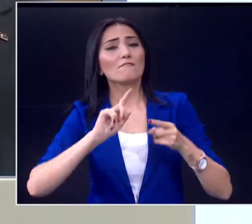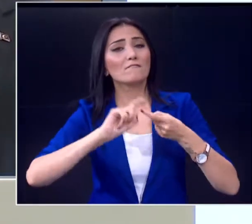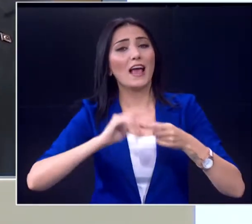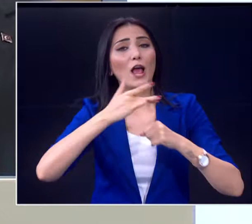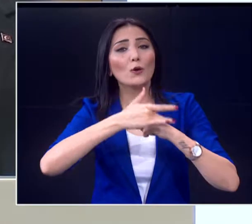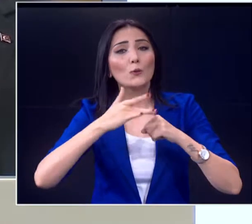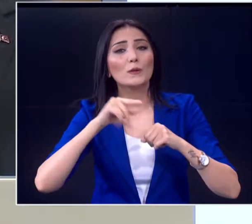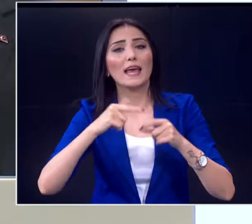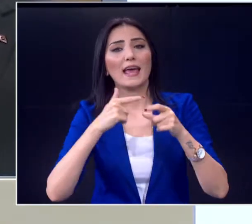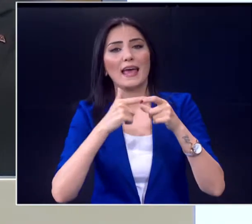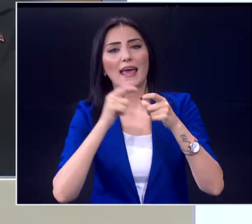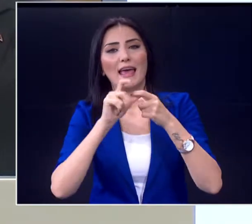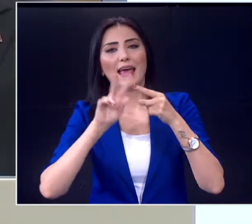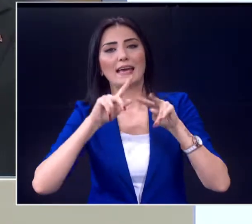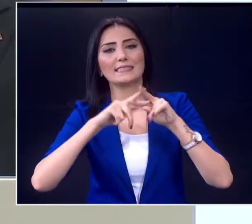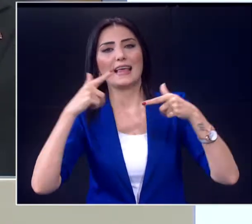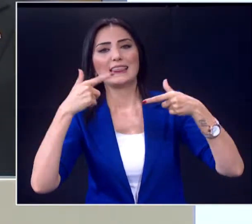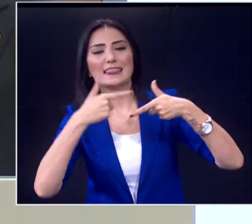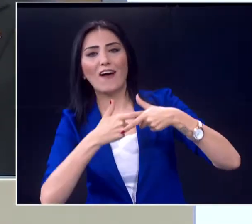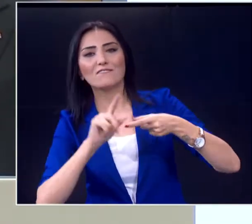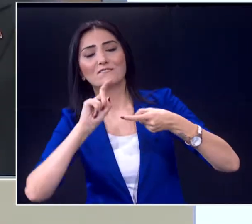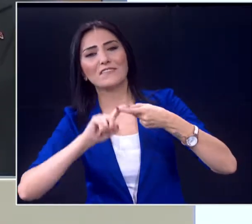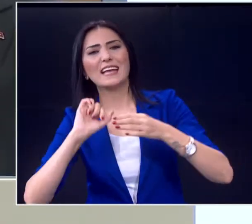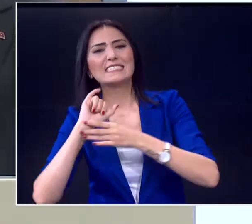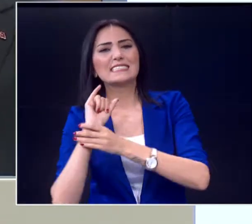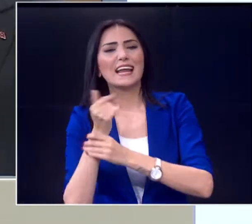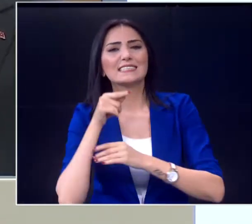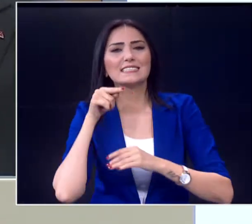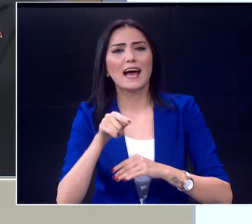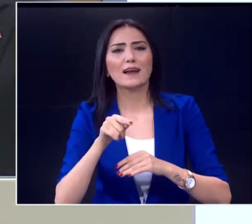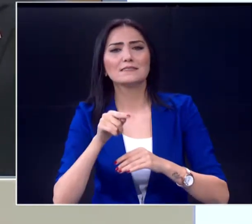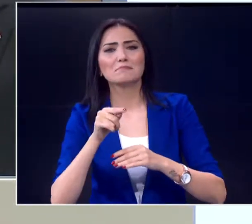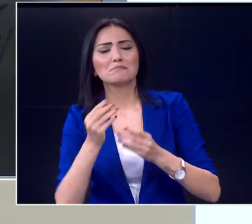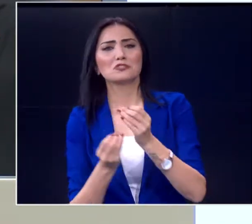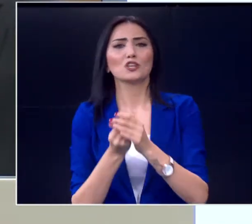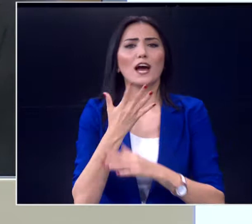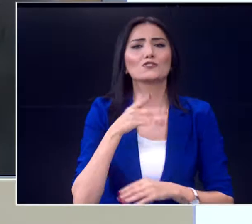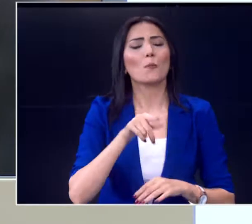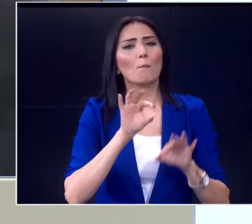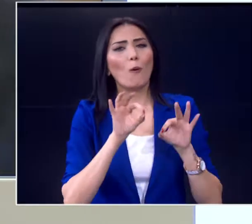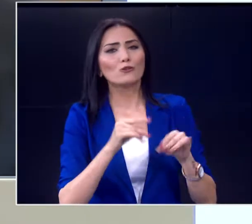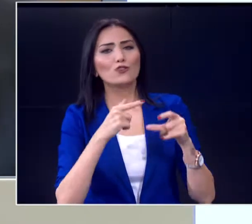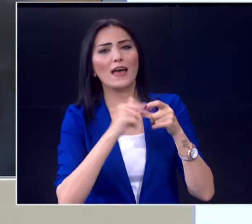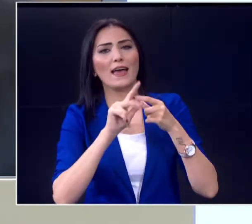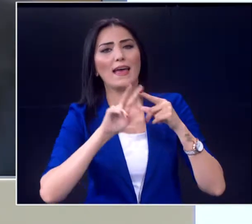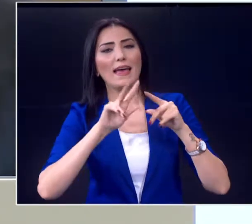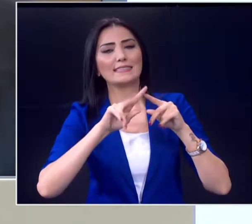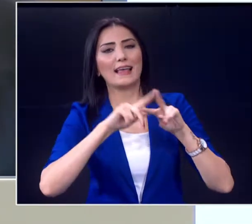ülkenin esnaf sanatkar haritasını çıkarıyoruz. Böylece esnaf ve